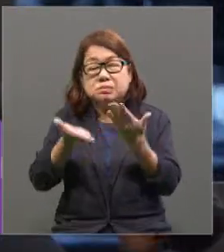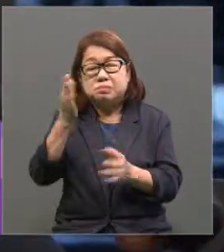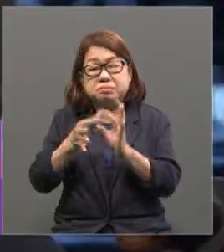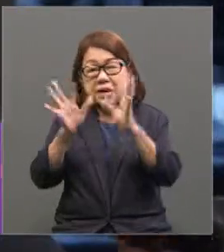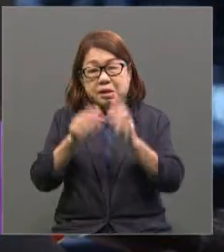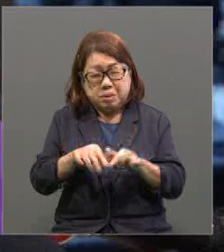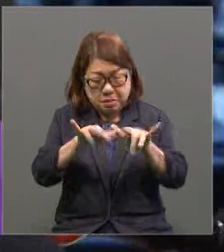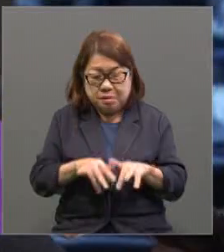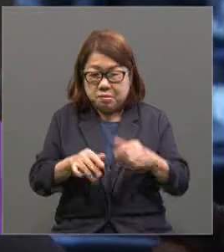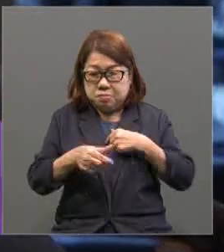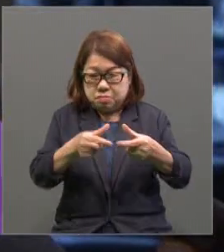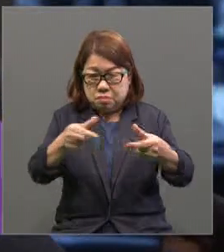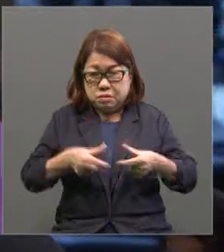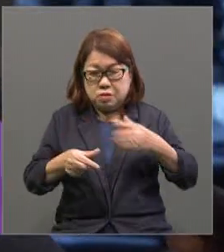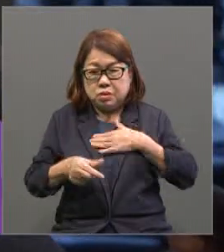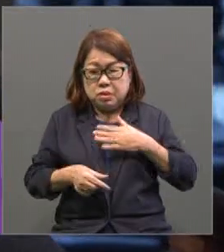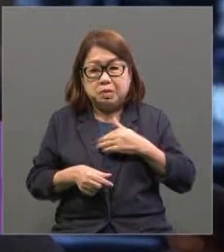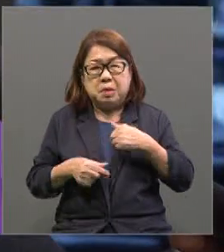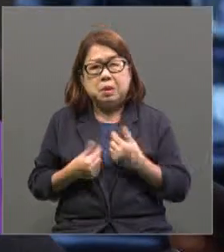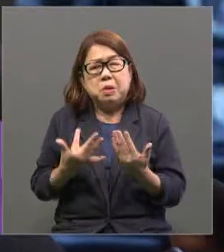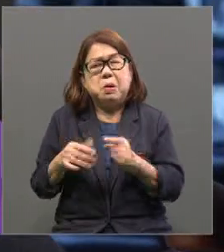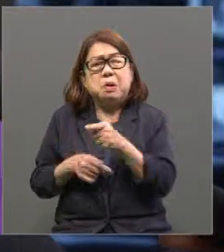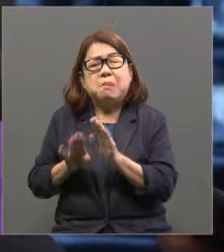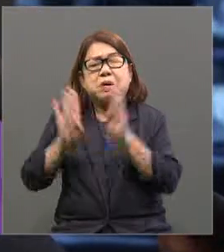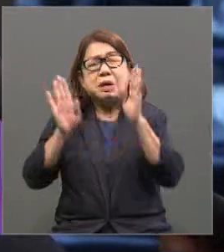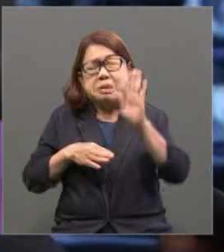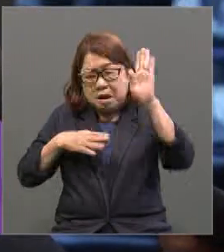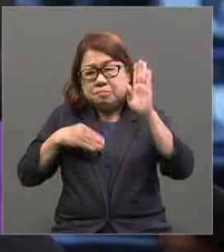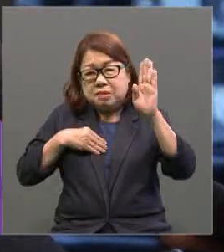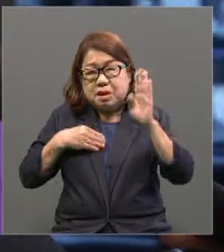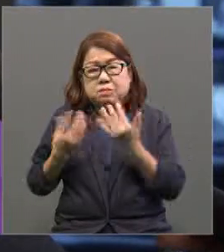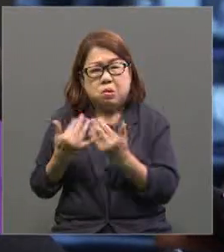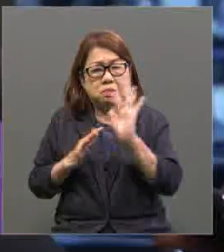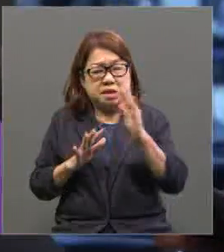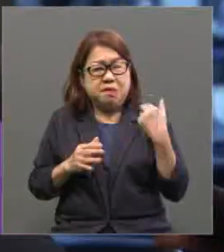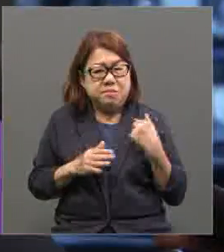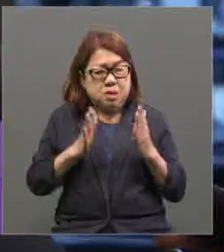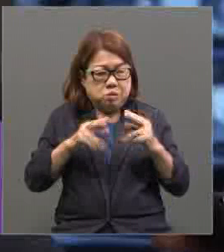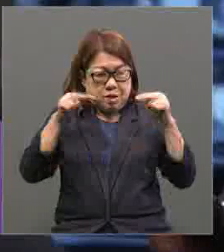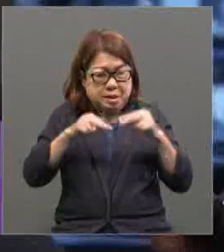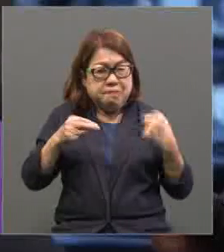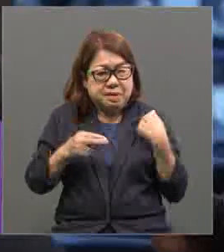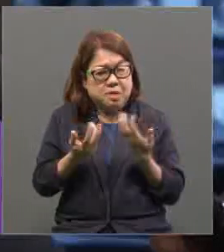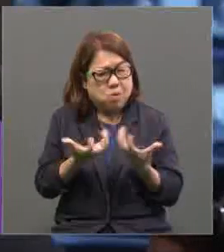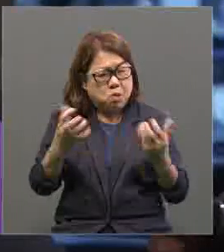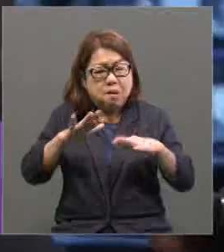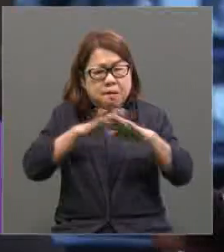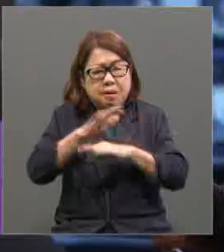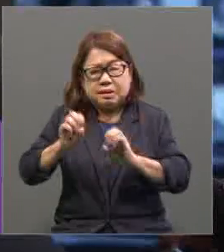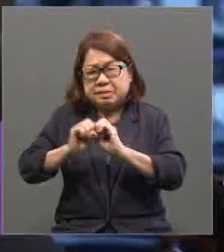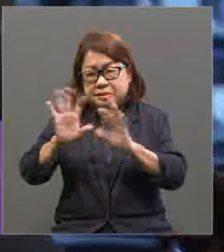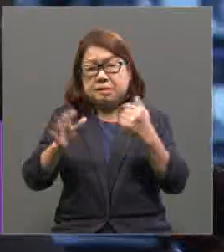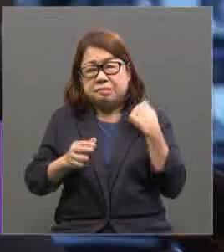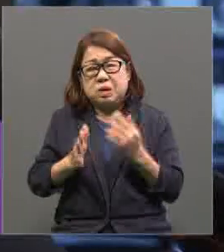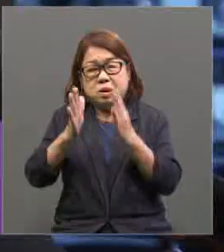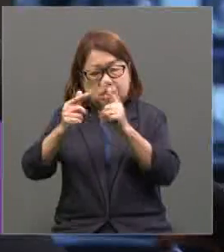เพราะว่าเหมือนที่ผมเรียกว่าเราไม่ได้รอการรับสารภาพนะครับวันนี้เรามีพยานหลักฐานที่มัดตัวคุณแอมได้แล้วนะครับทั้ง